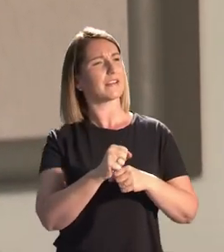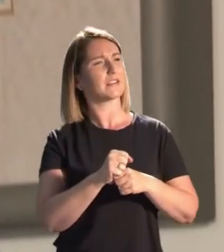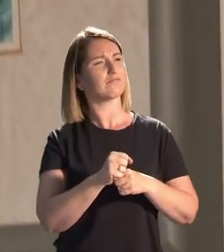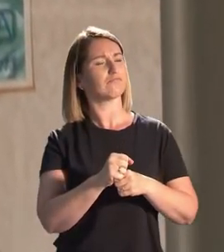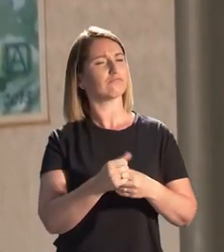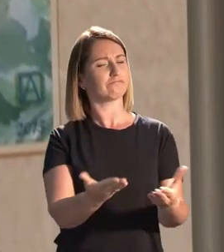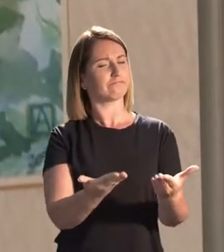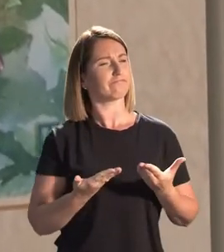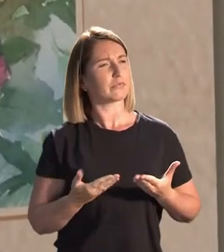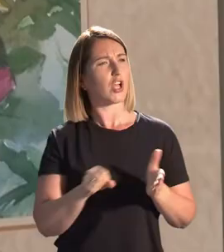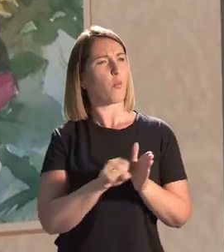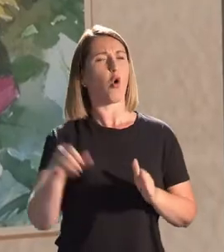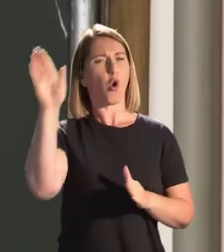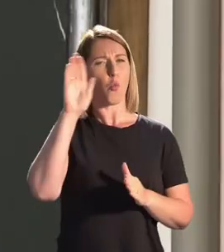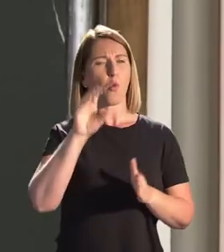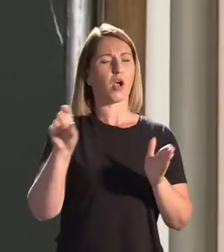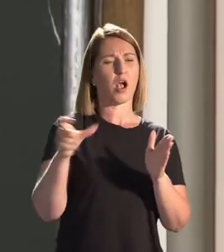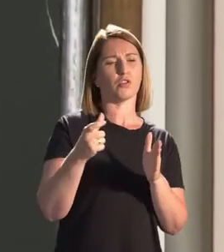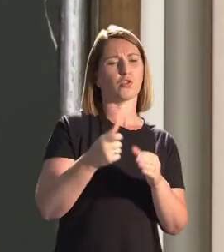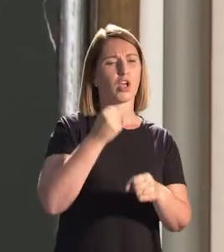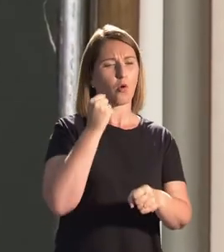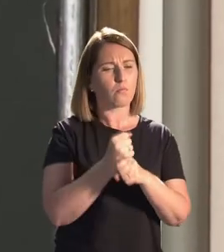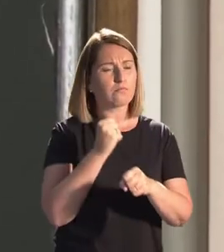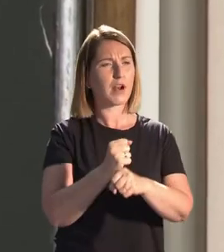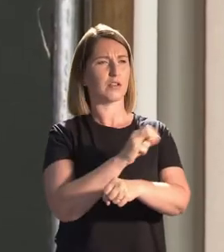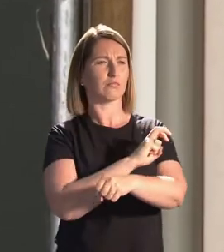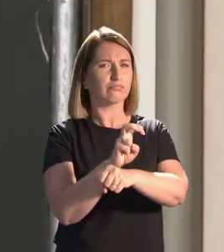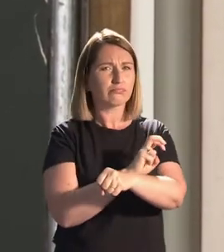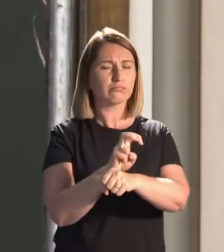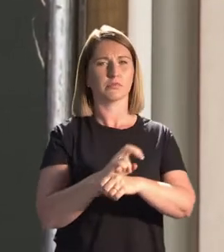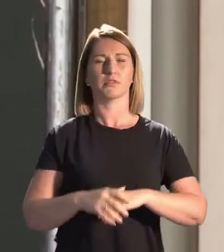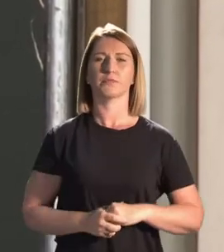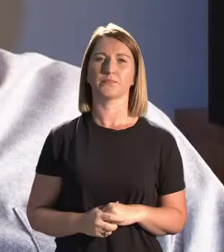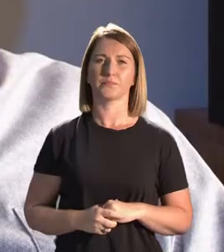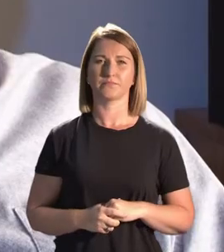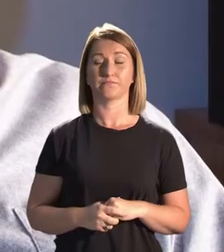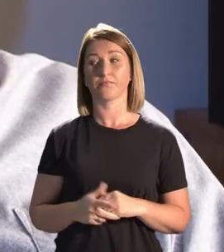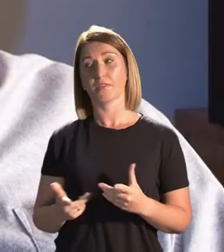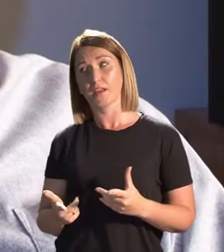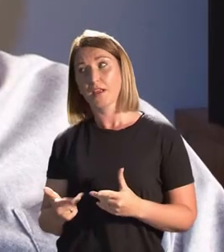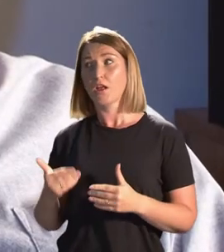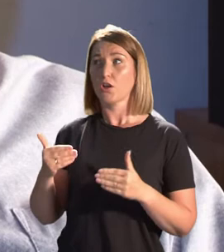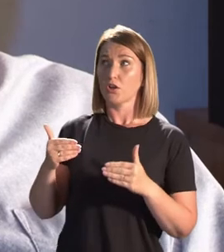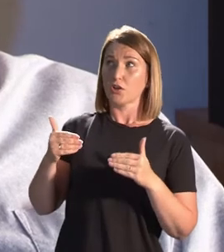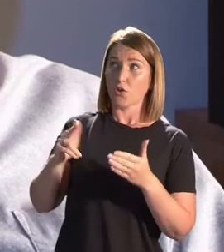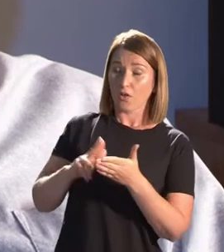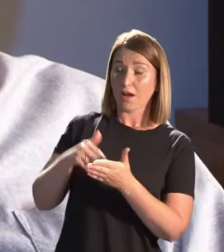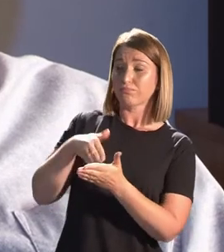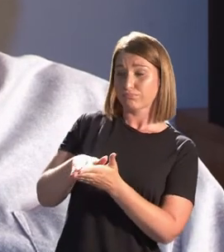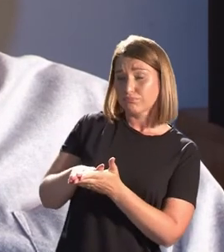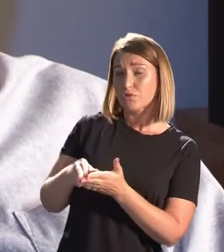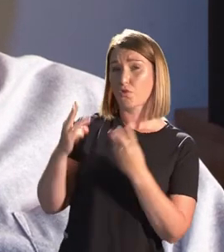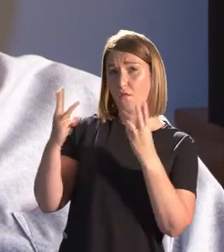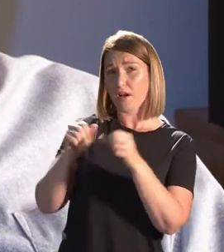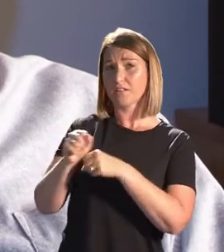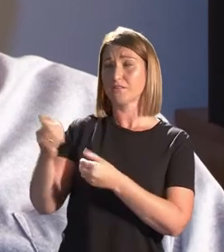Boga, a co nabytą latami udoskonaloną techniką? No może załóżmy zacząć od